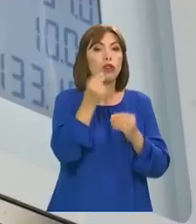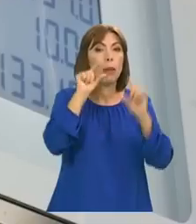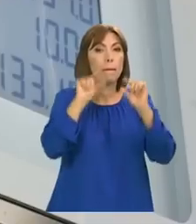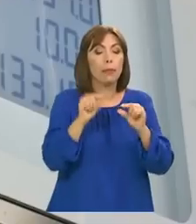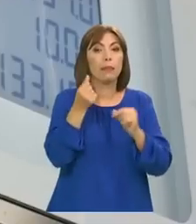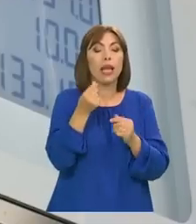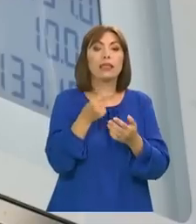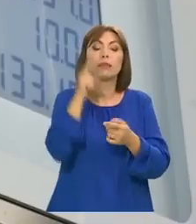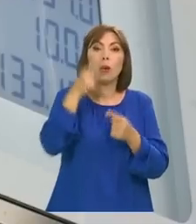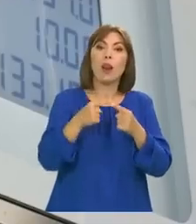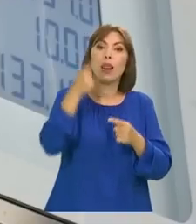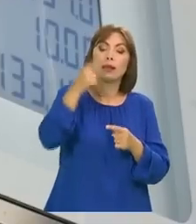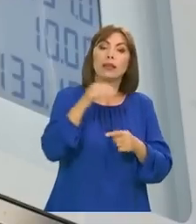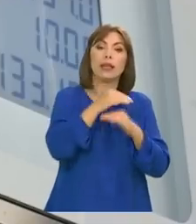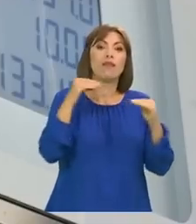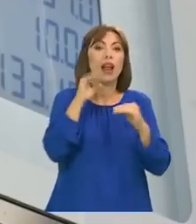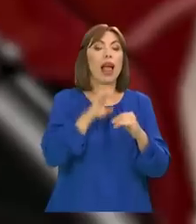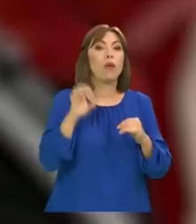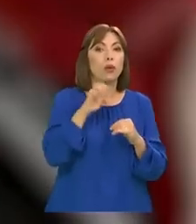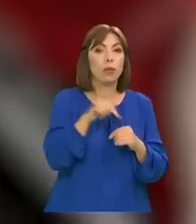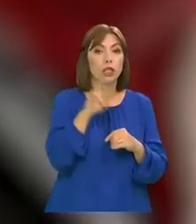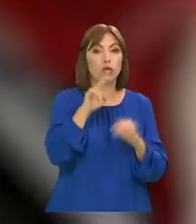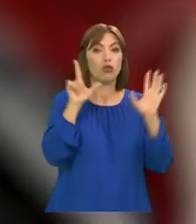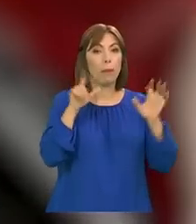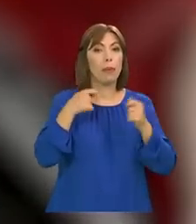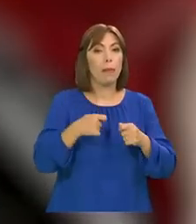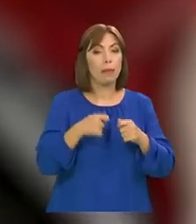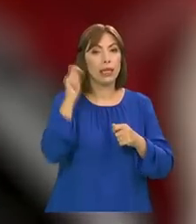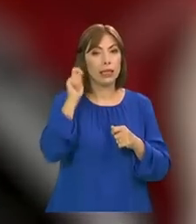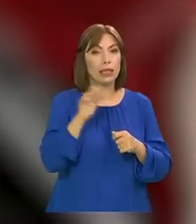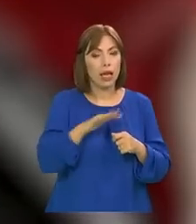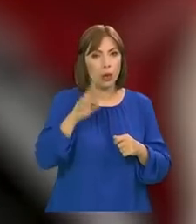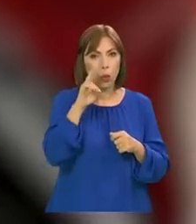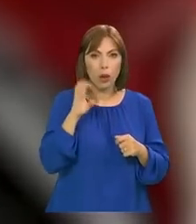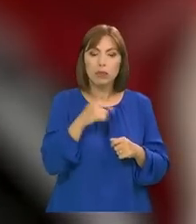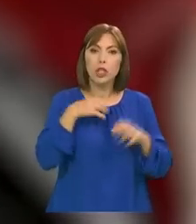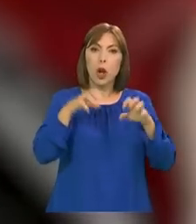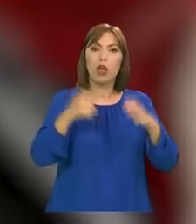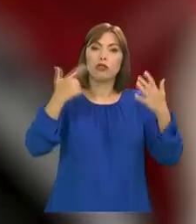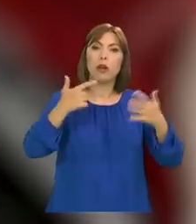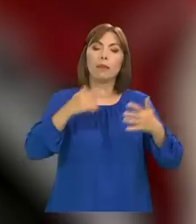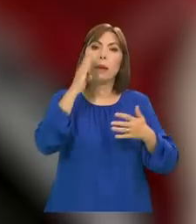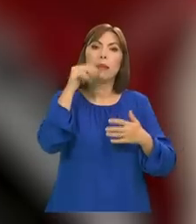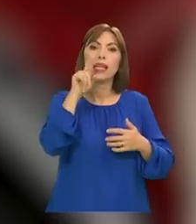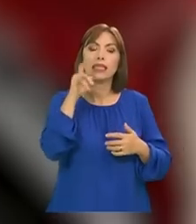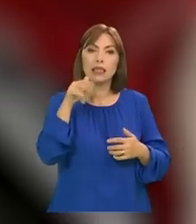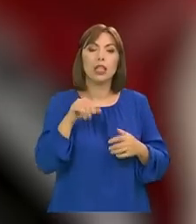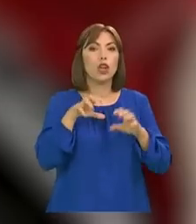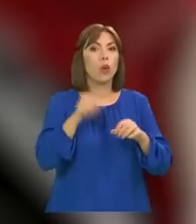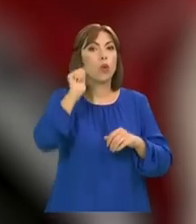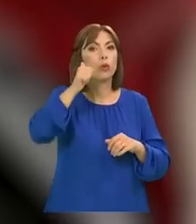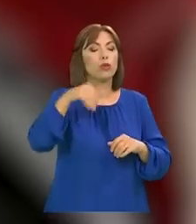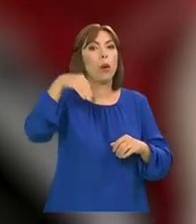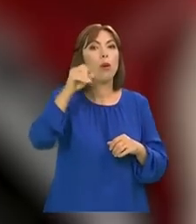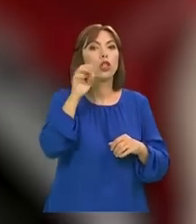litru la nivel european. Dintre cele 27 de țări membre ale Uniunii, suntem pe locul 7 la benzină și pe 11 la motorină în